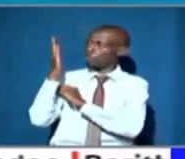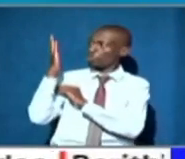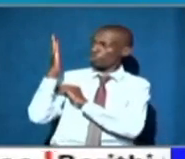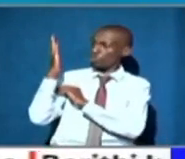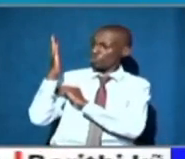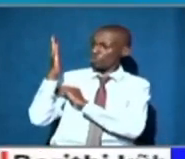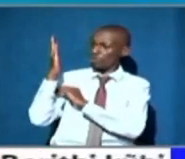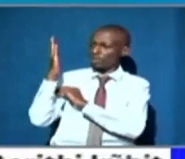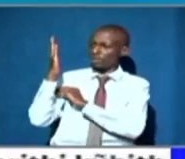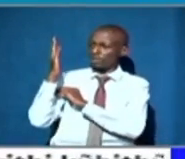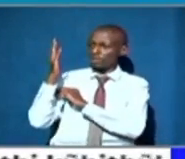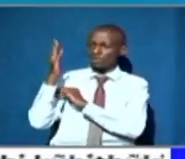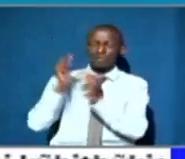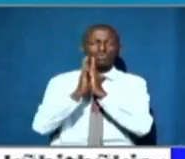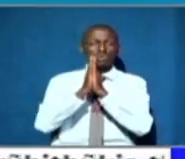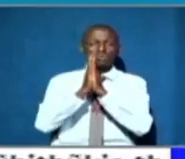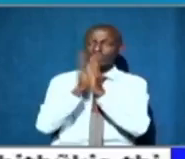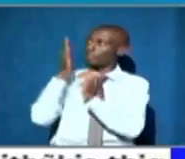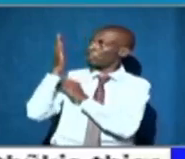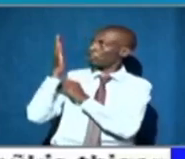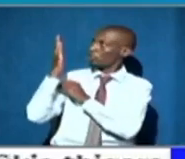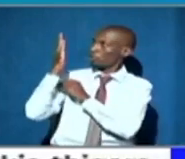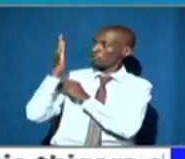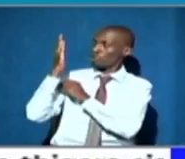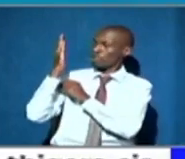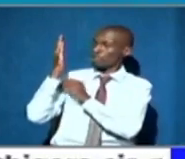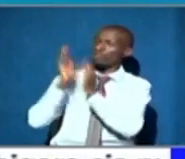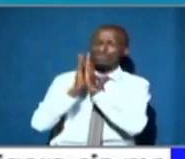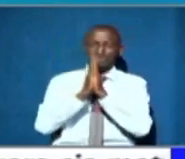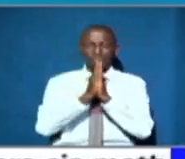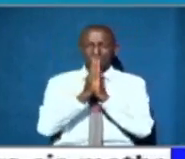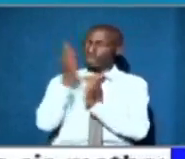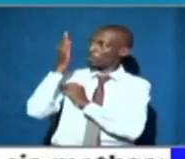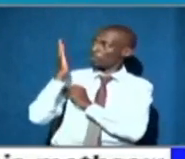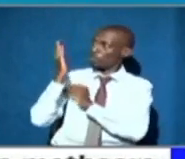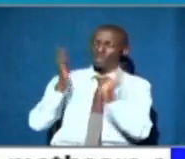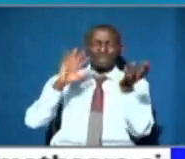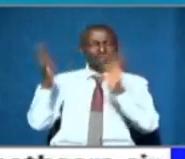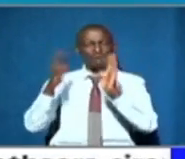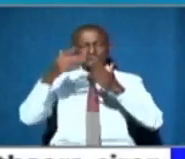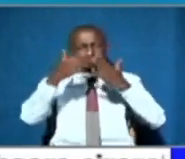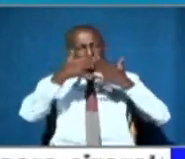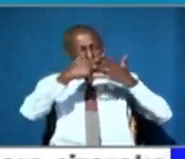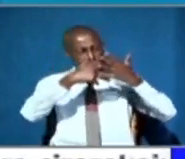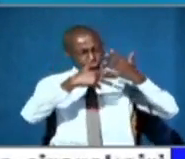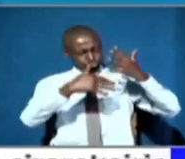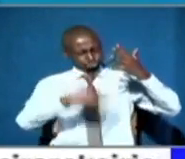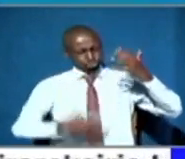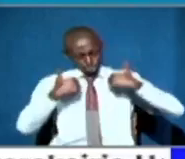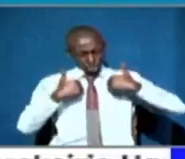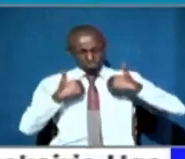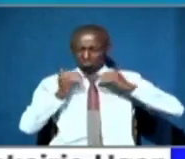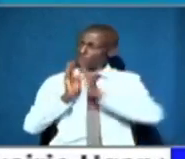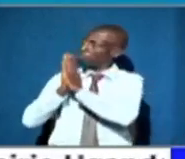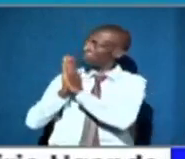kudua. Dua ni kumuhoya gai. Rutu tuthina bere kumuhoya gai. Maudu maya tuwe na mo. Ni maudu